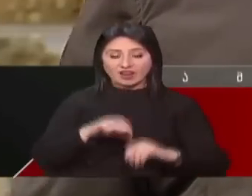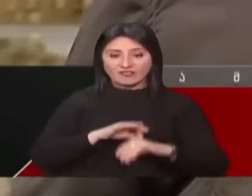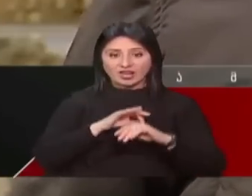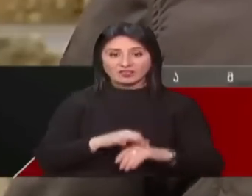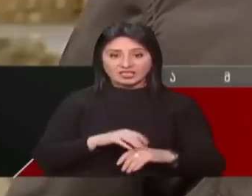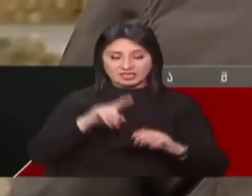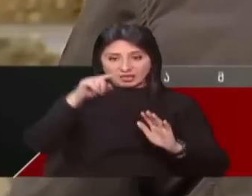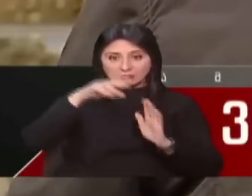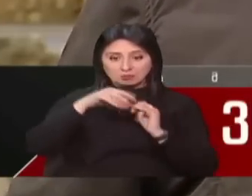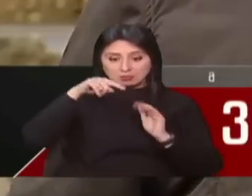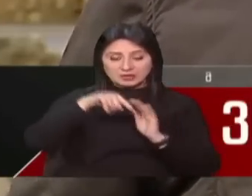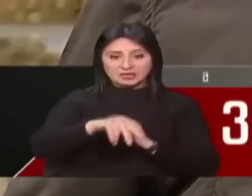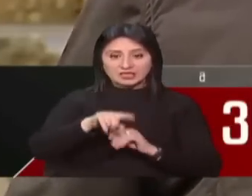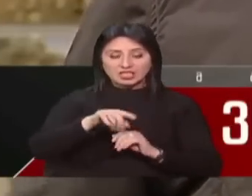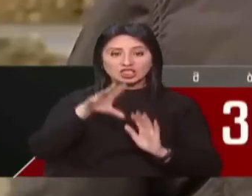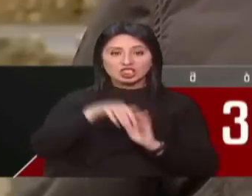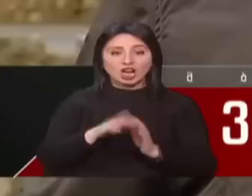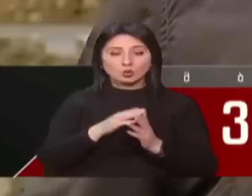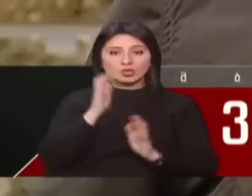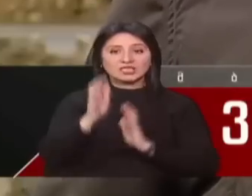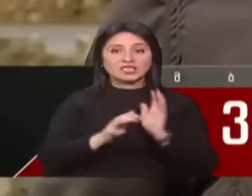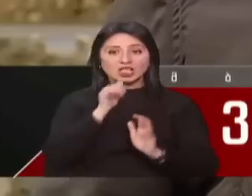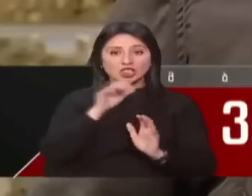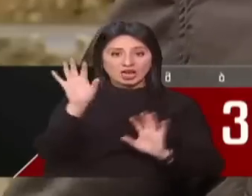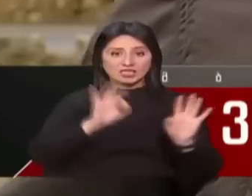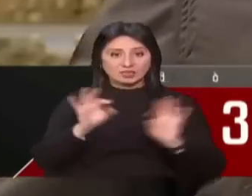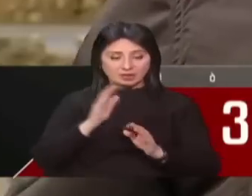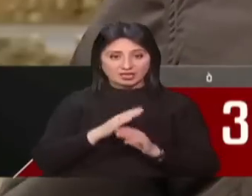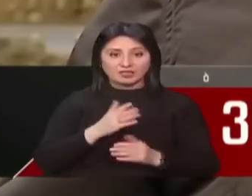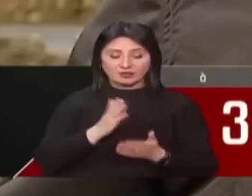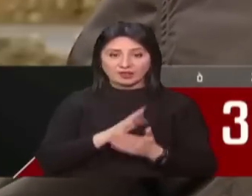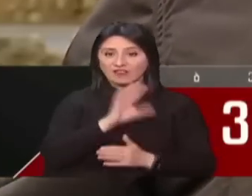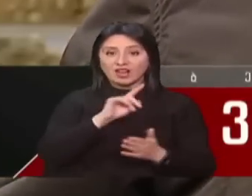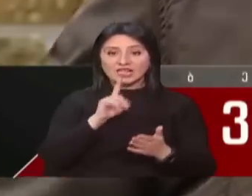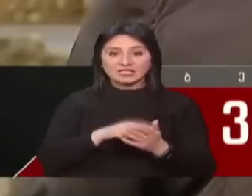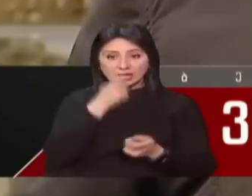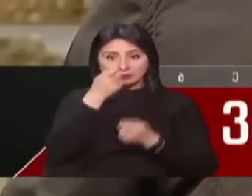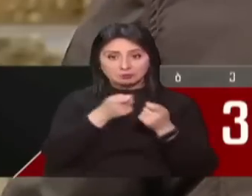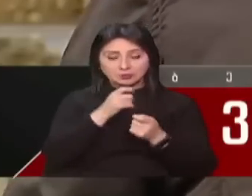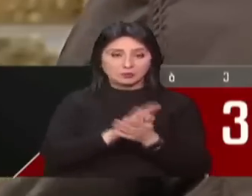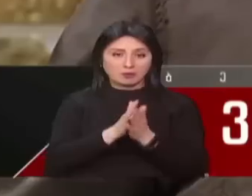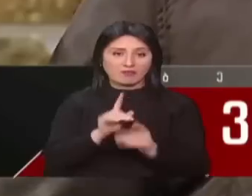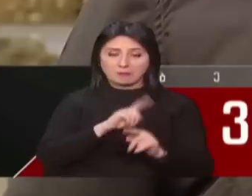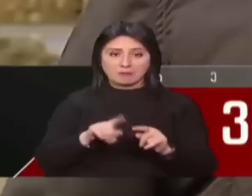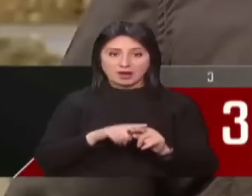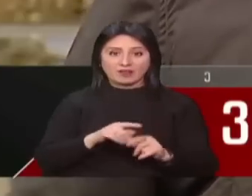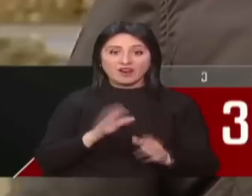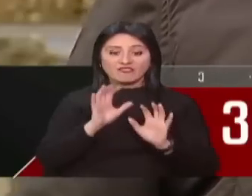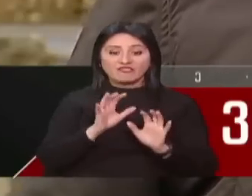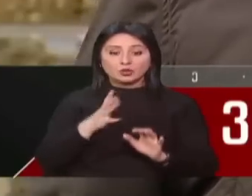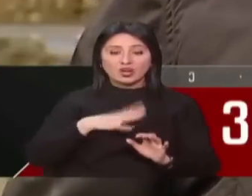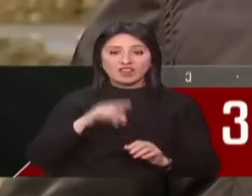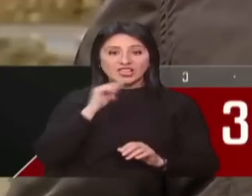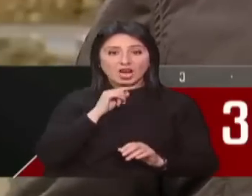ვატარებთ, გეოლოგიურ გამოძიებას, რაში ართული არიან საერთაშორისო ექსპერტები. ვცდილობთ ყველა საკითხი, რაც შეიძლება მალე მოვაგვაროთ. ვცდილობთ ვიზდუნოთ